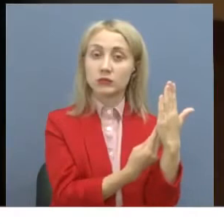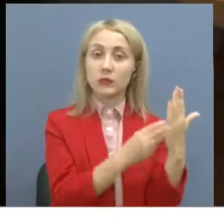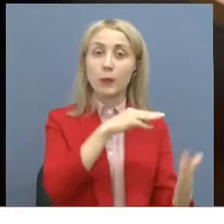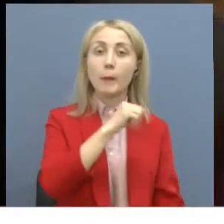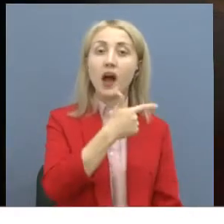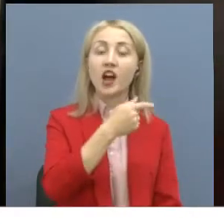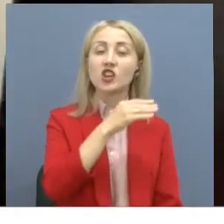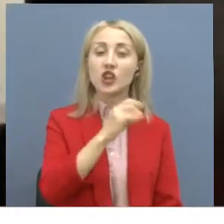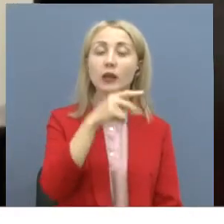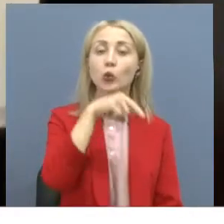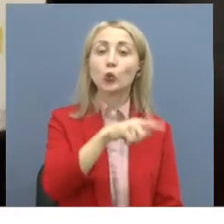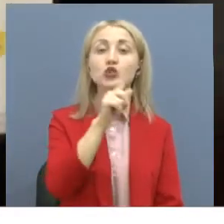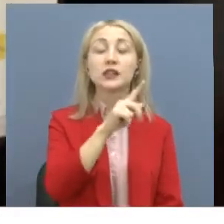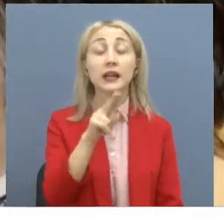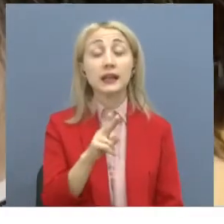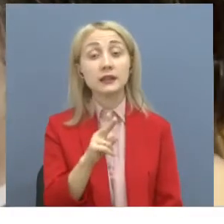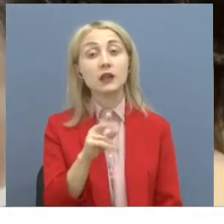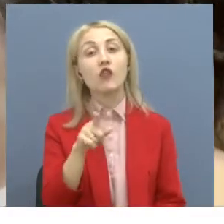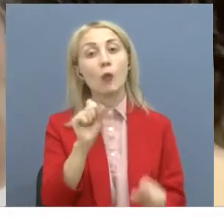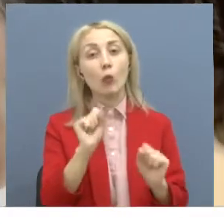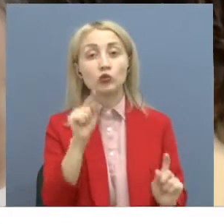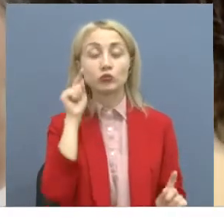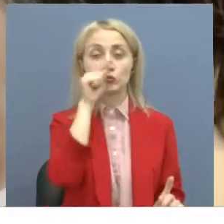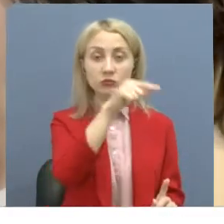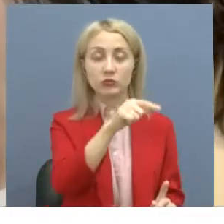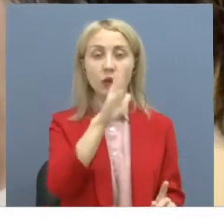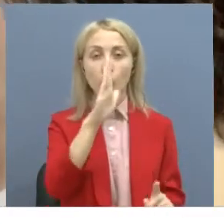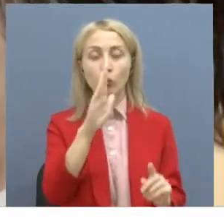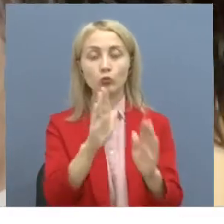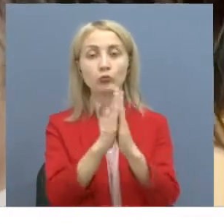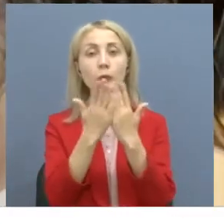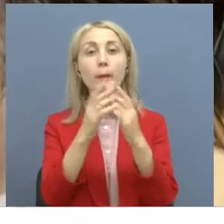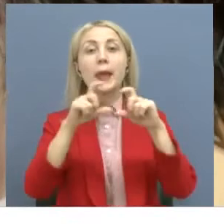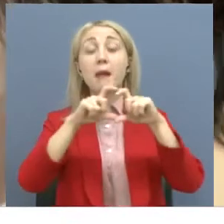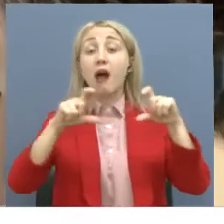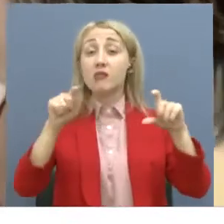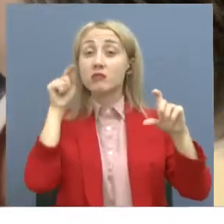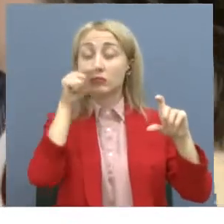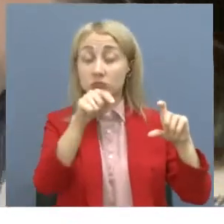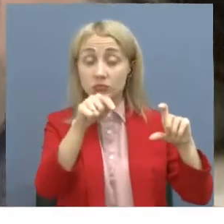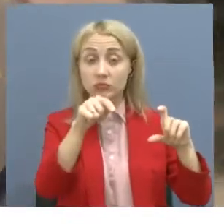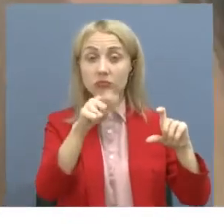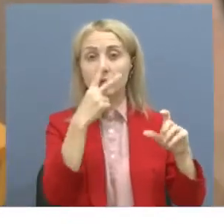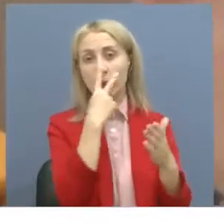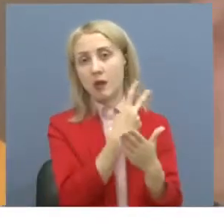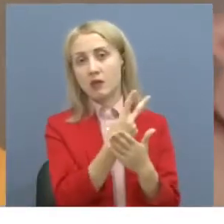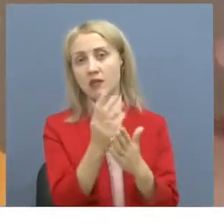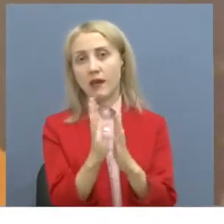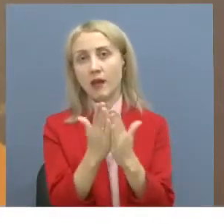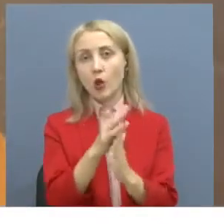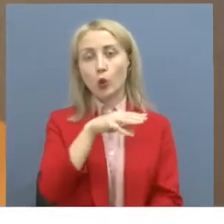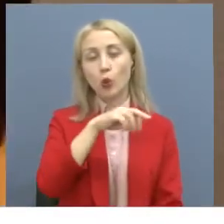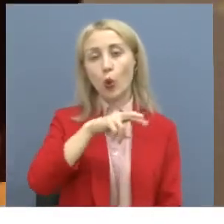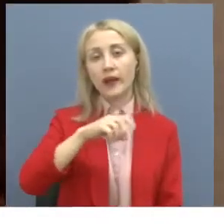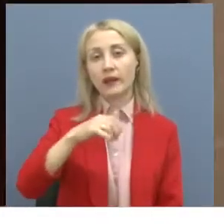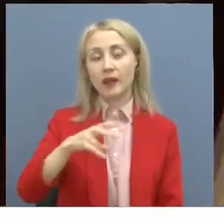Соған өтсеңіз, кітапхана деген терезе ашылады. Қазір мен сіздерді Төлеген Қажыбаевтың кітабымен таныстырамын. Ол PDF форматта ұсынылған, оқуға